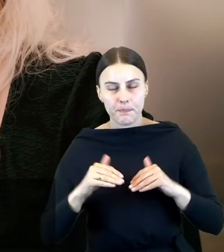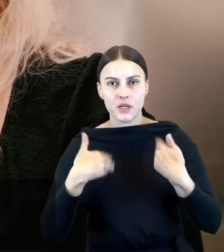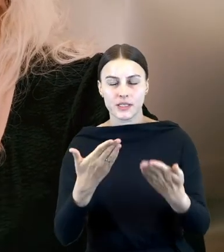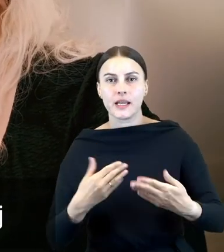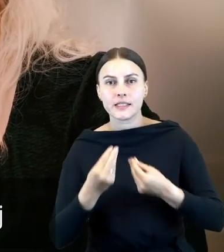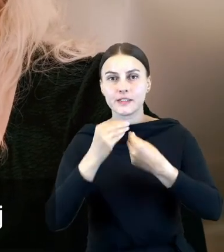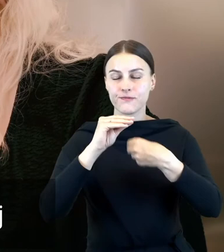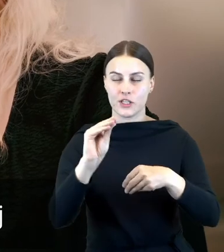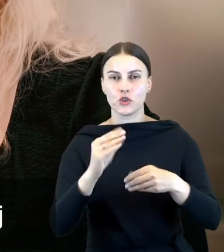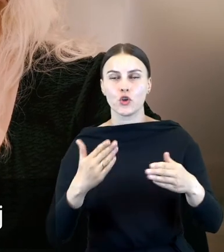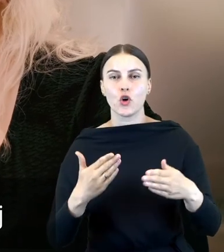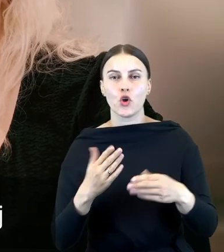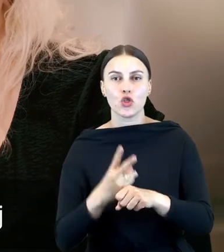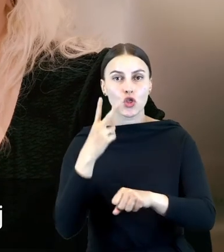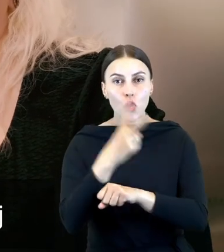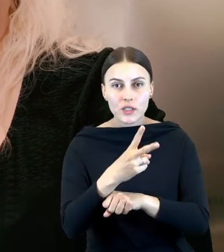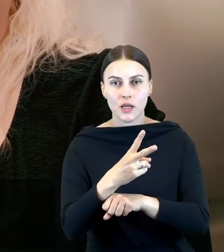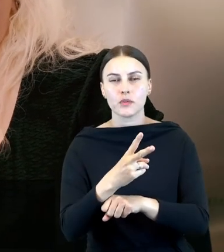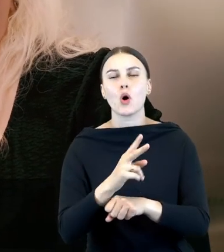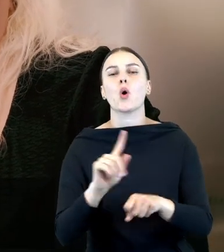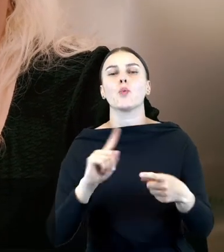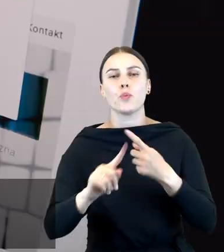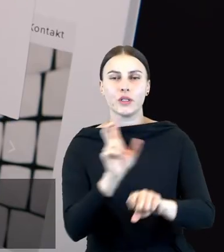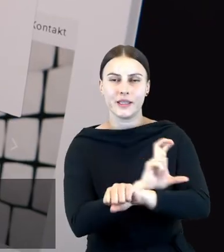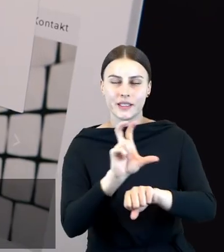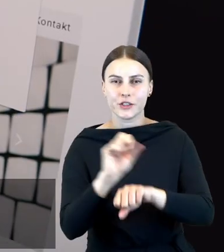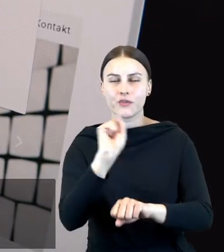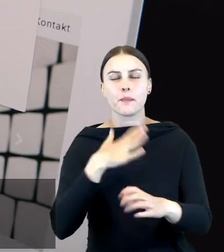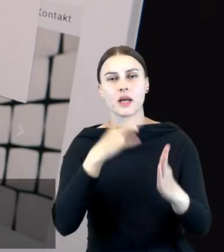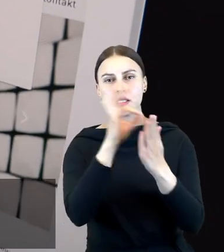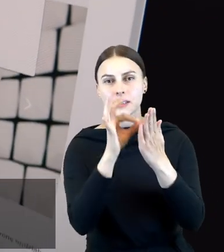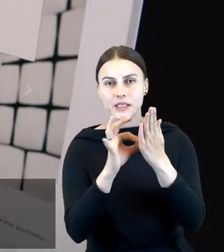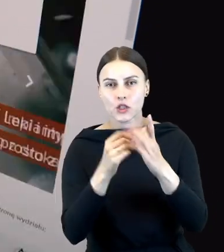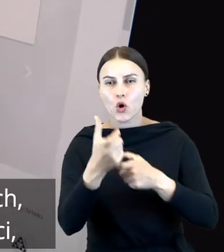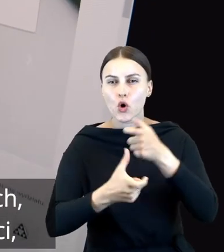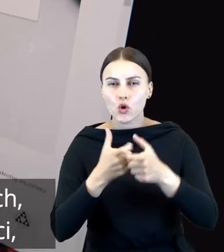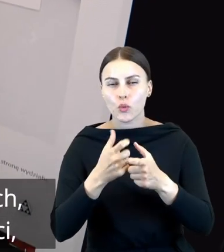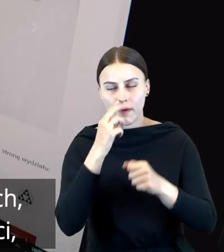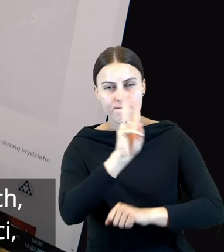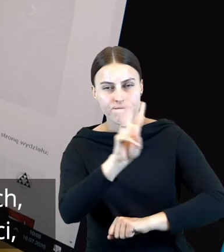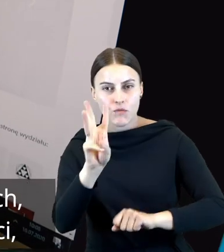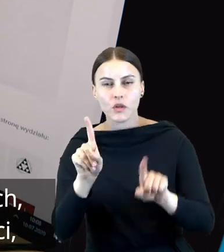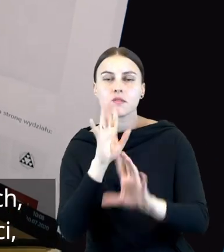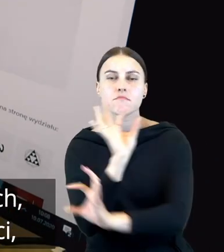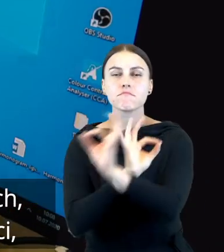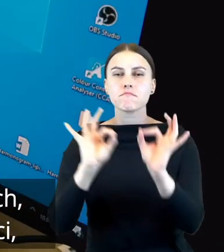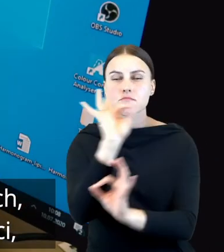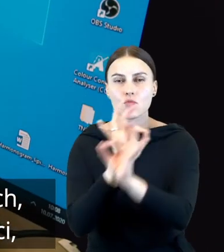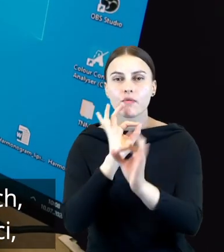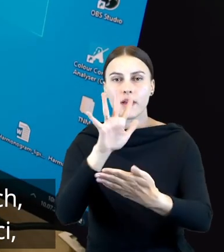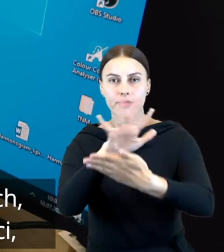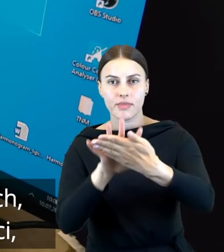dostępności cyfrowej na Politechnice Wrocławskiej wprowadziliśmy następujące rozwiązania. Cykliczny monitoring stron internetowych,